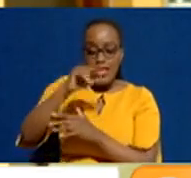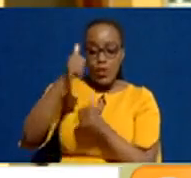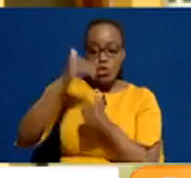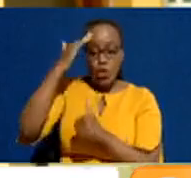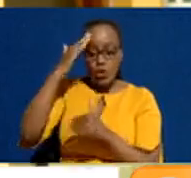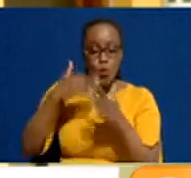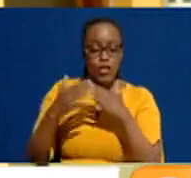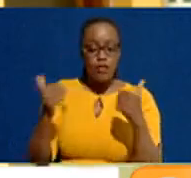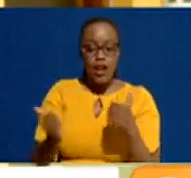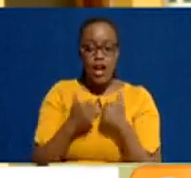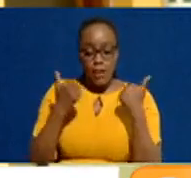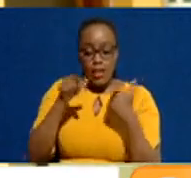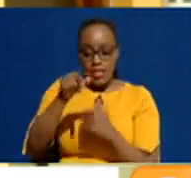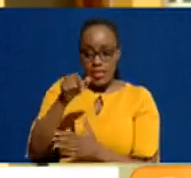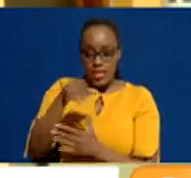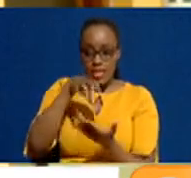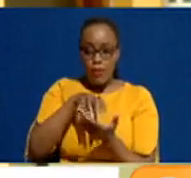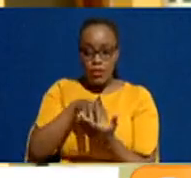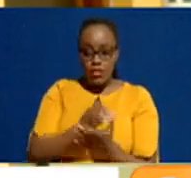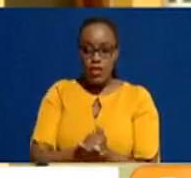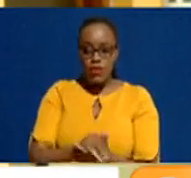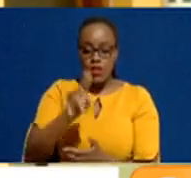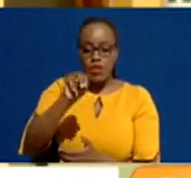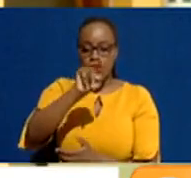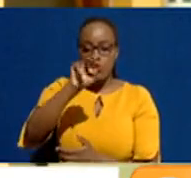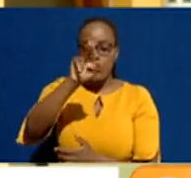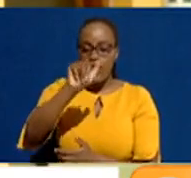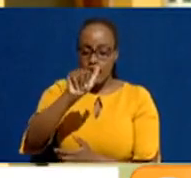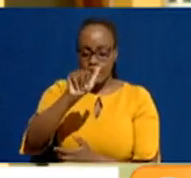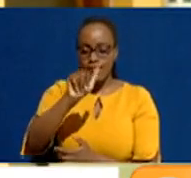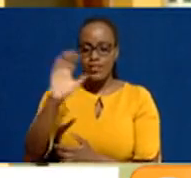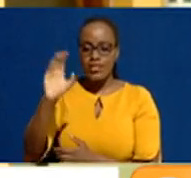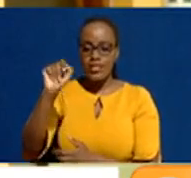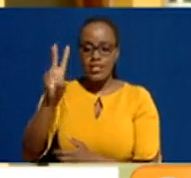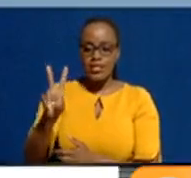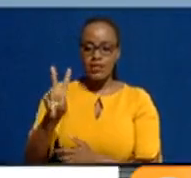mbivu katika kesi hizo. Zuya Walter, Runinga ya Citizen.